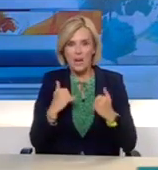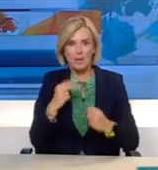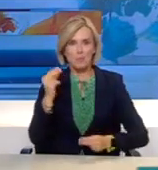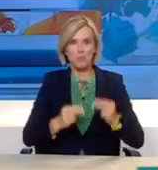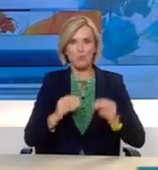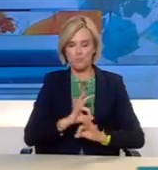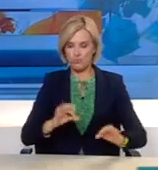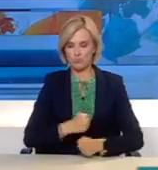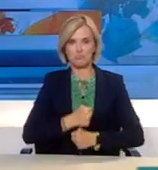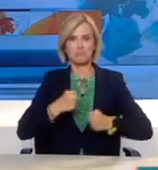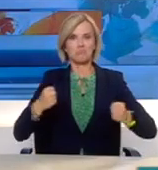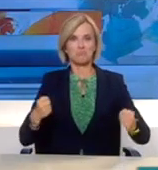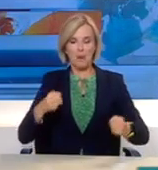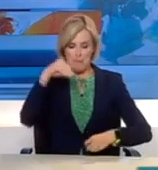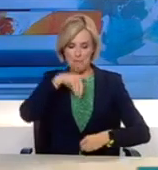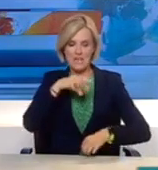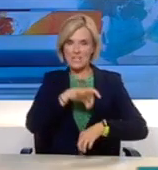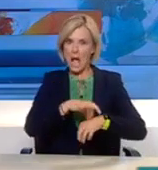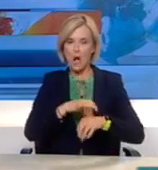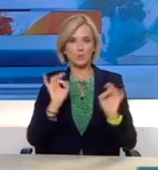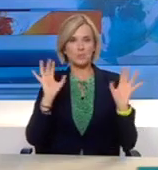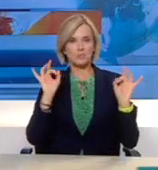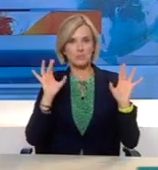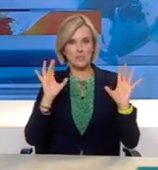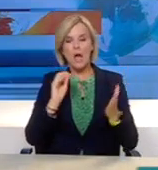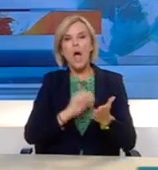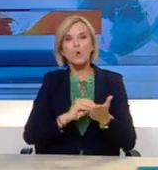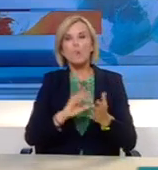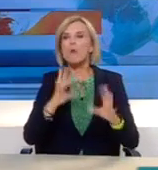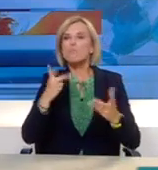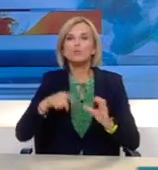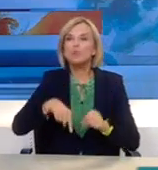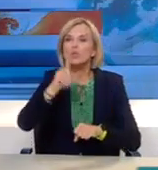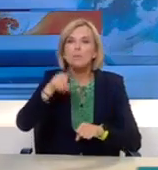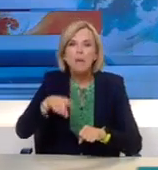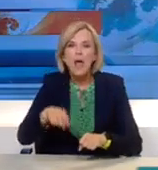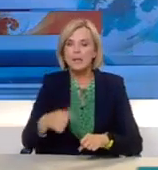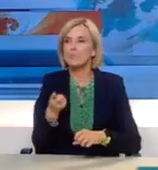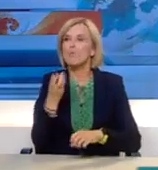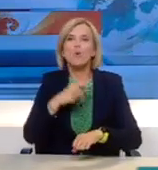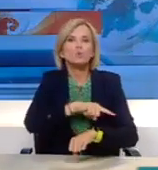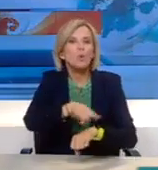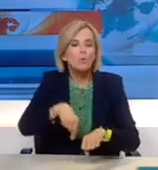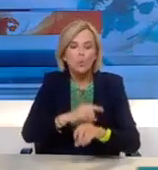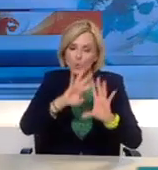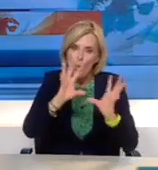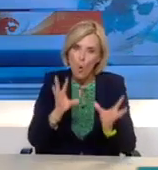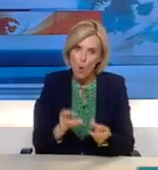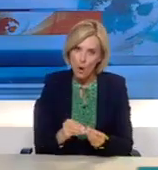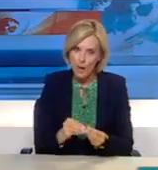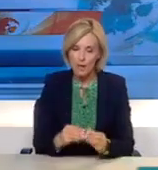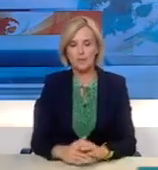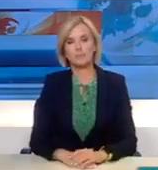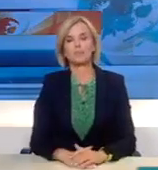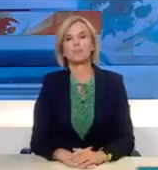στη χώρα ολόκληρη, καθώς επίσης και πότε χρονικά εμφανίζεται η ανοσία και για πόσο διαρκεί. Να αναφέρουμε τώρα και μερικά